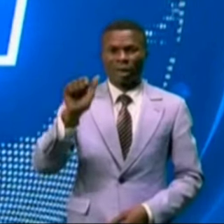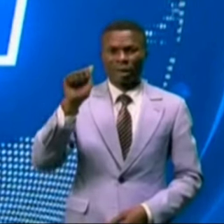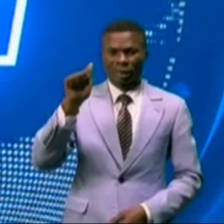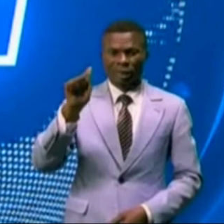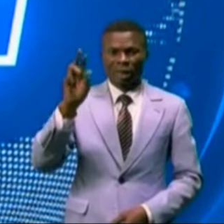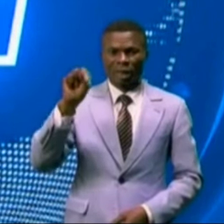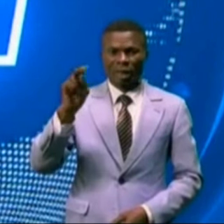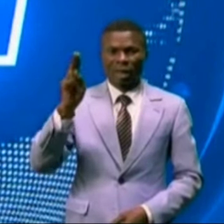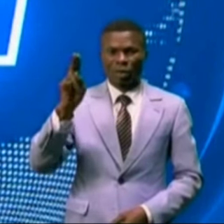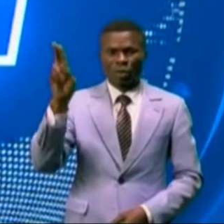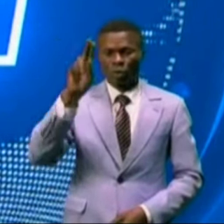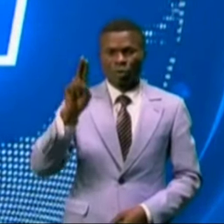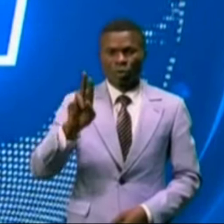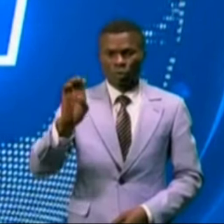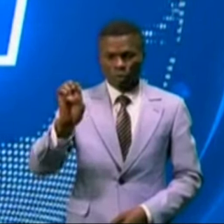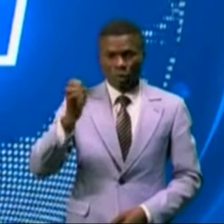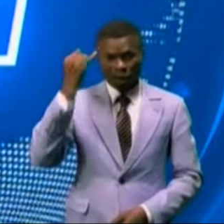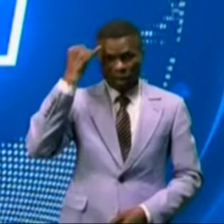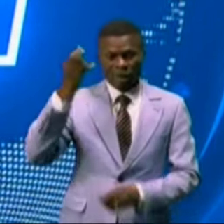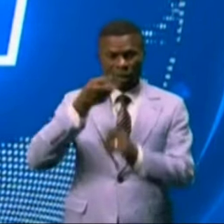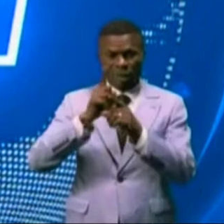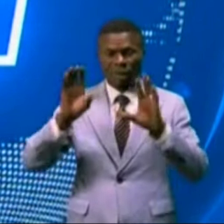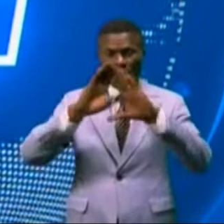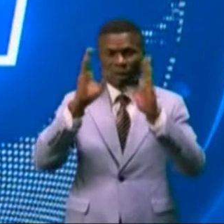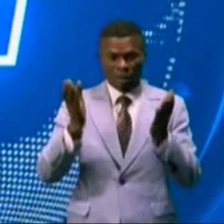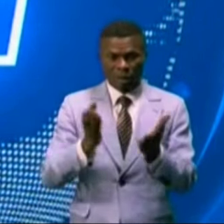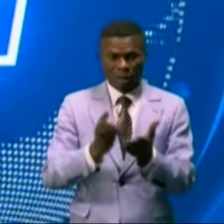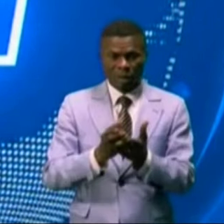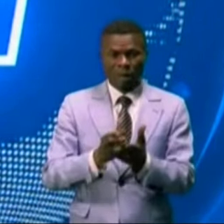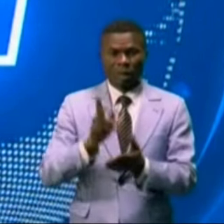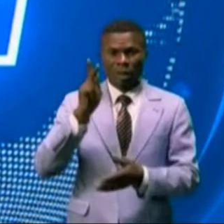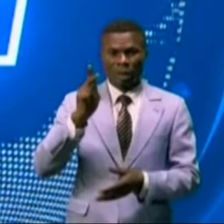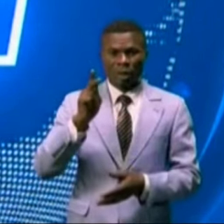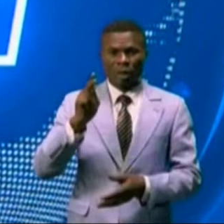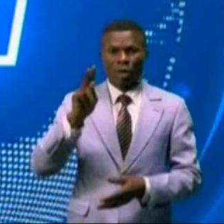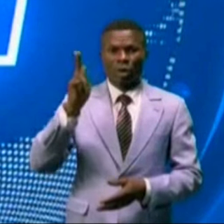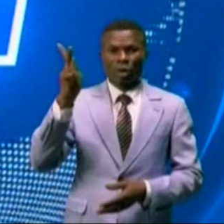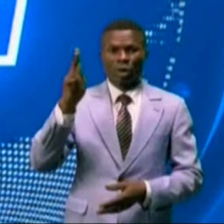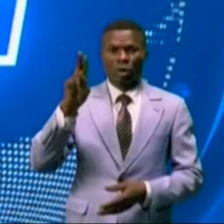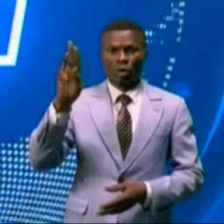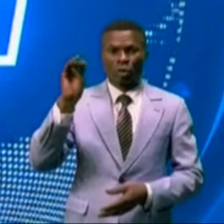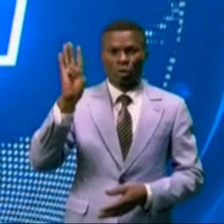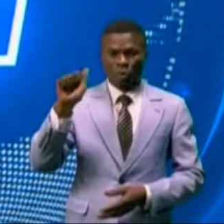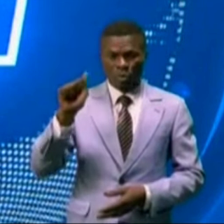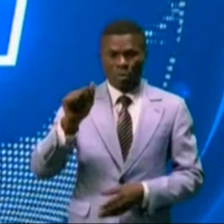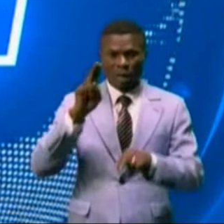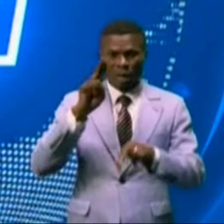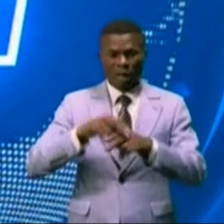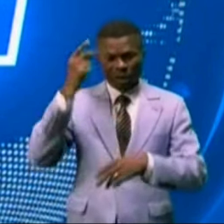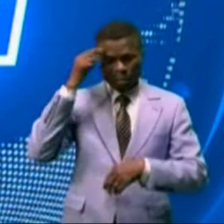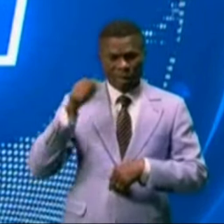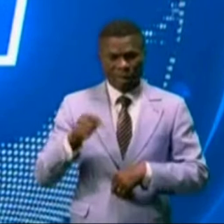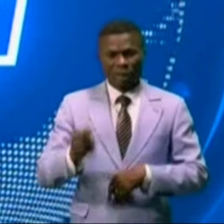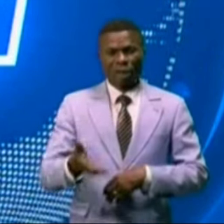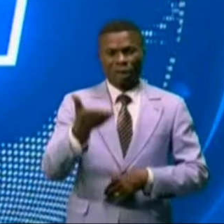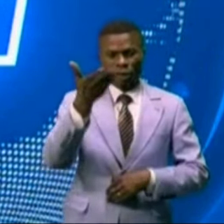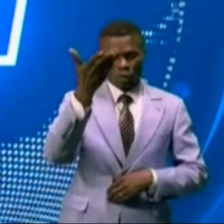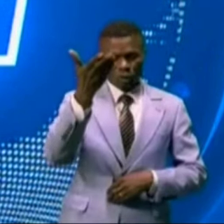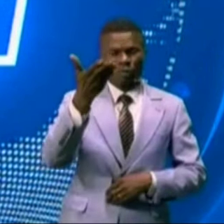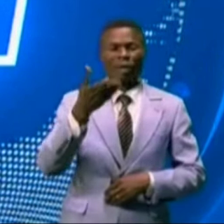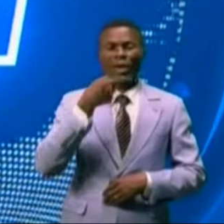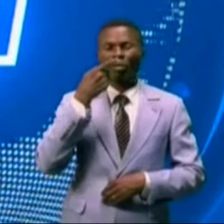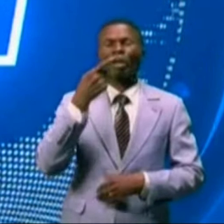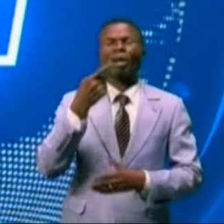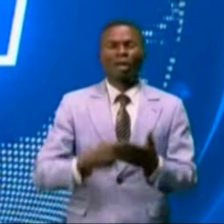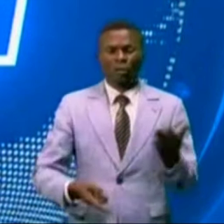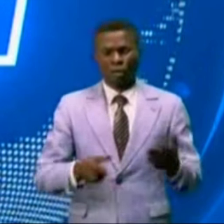Mpongo Bopé, une initiative de la communauté Kouba de Mouika vivant à Kinshasa. Nicole Sesseploka et Thierry